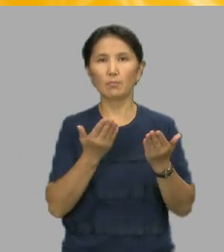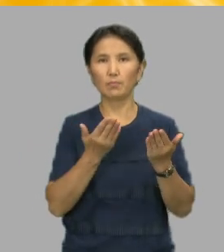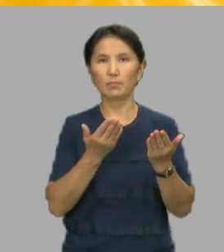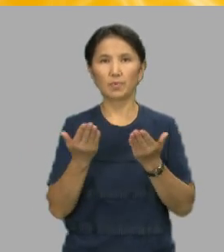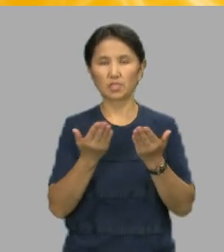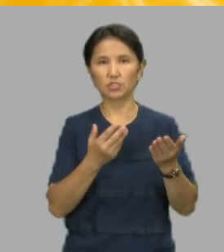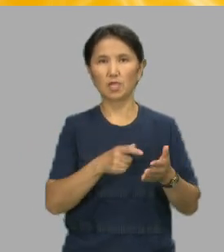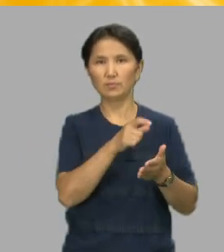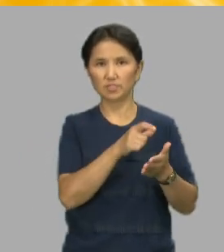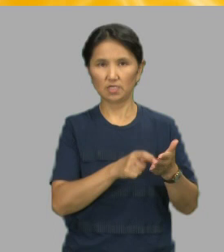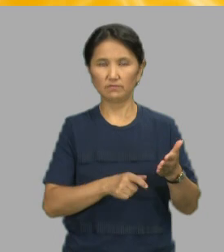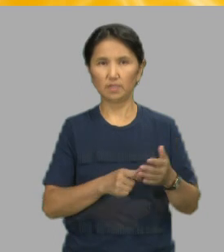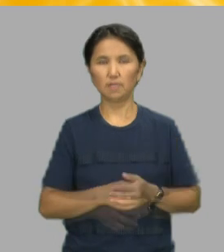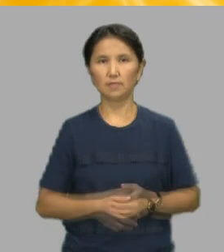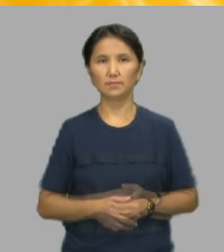Прочитаем стихотворение.